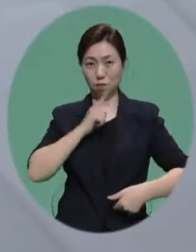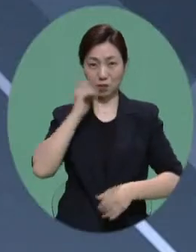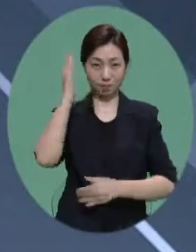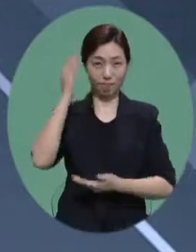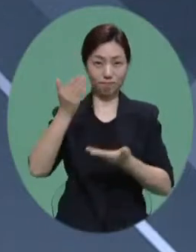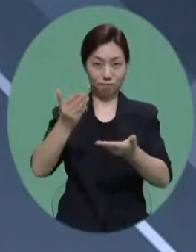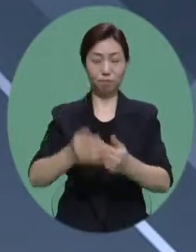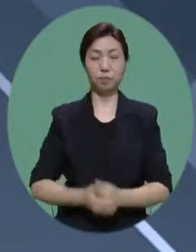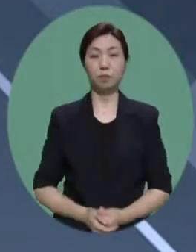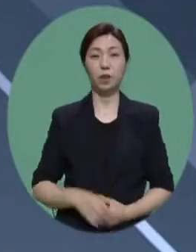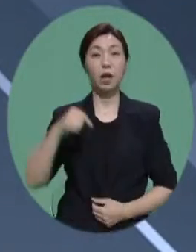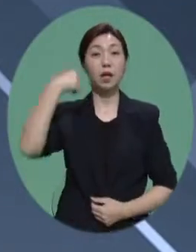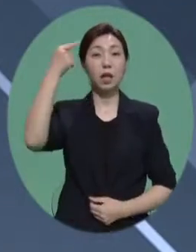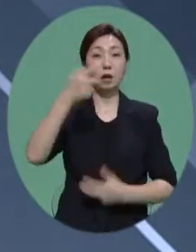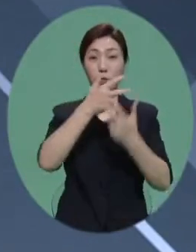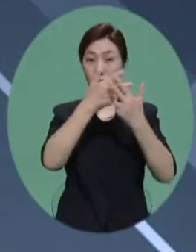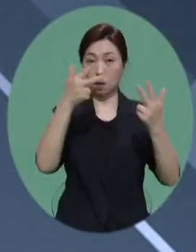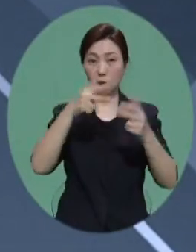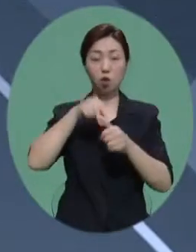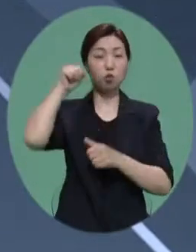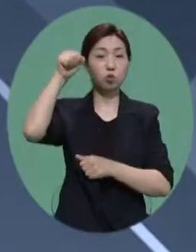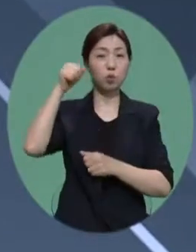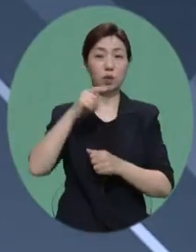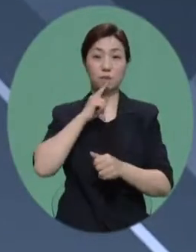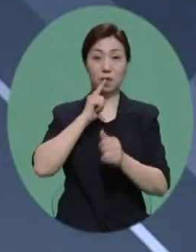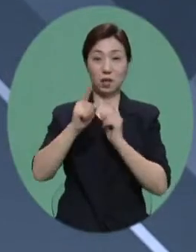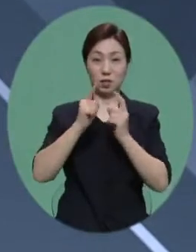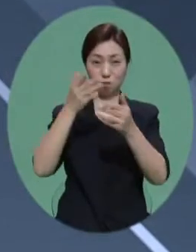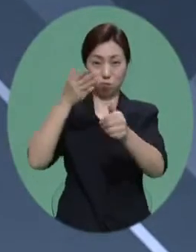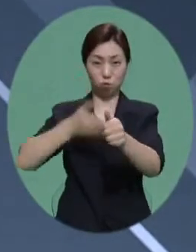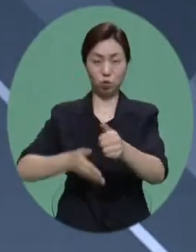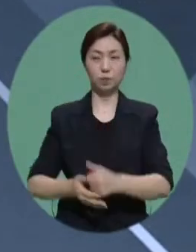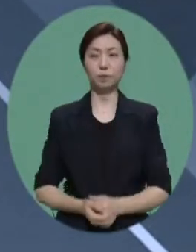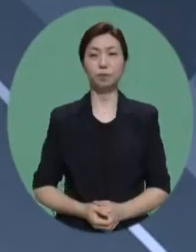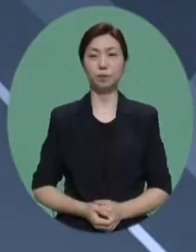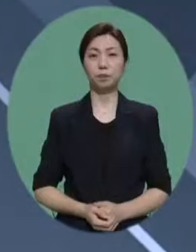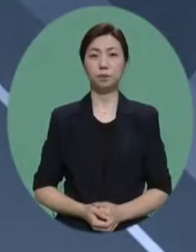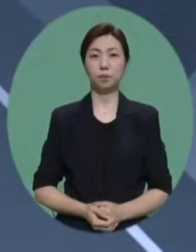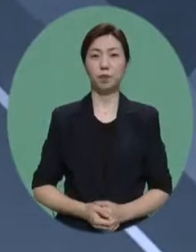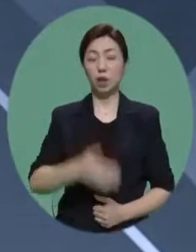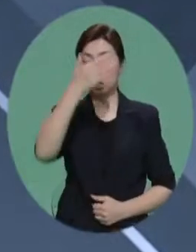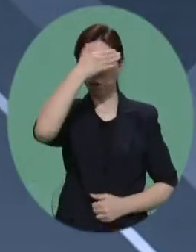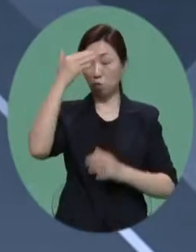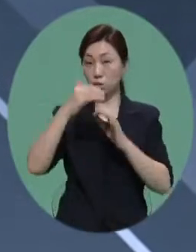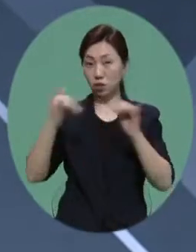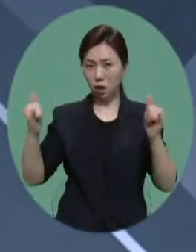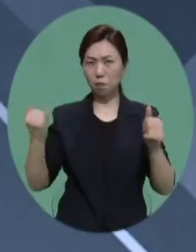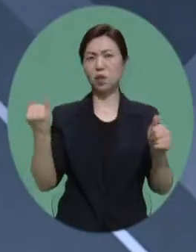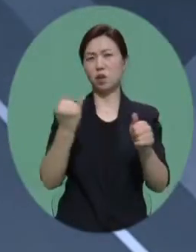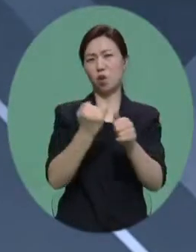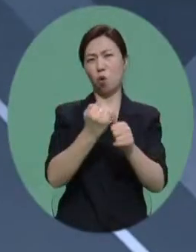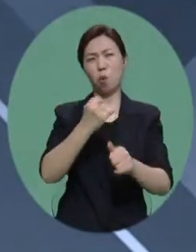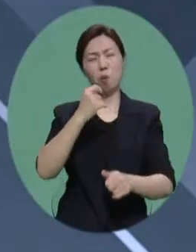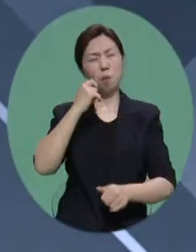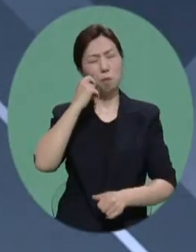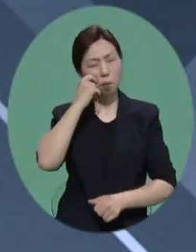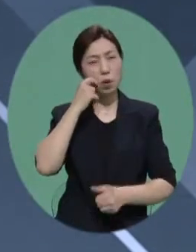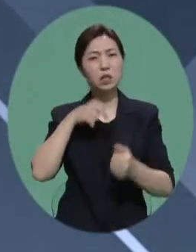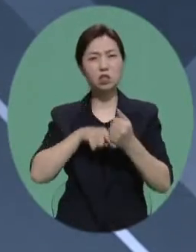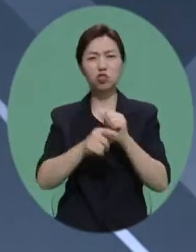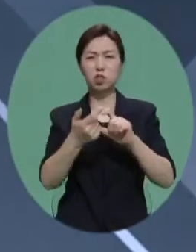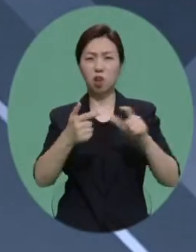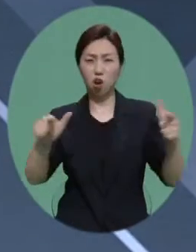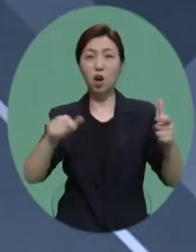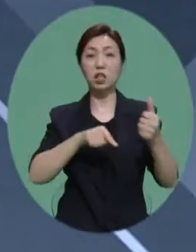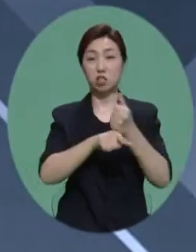드리겠습니다 네 아까 말씀드린 다만 부분인데 청년들이 결혼을 못 하는 이유 는 여러 가지 복합적인 겠습니다 그 중에